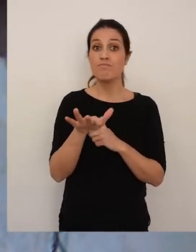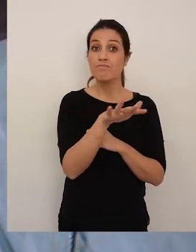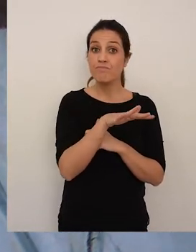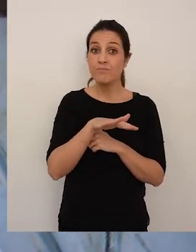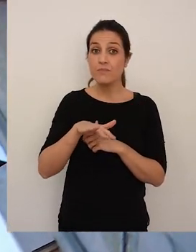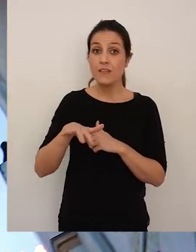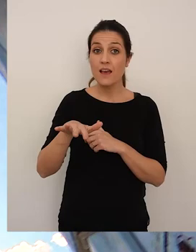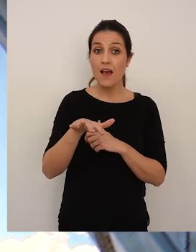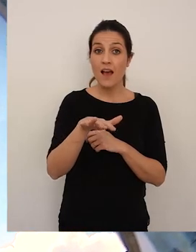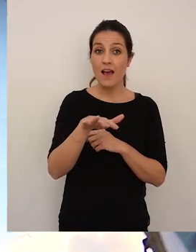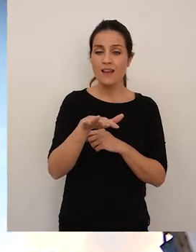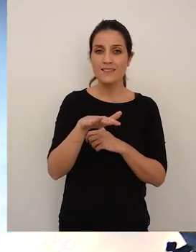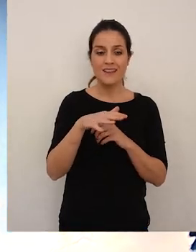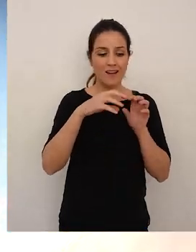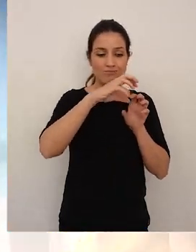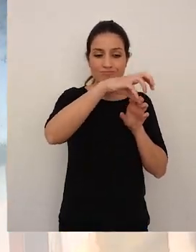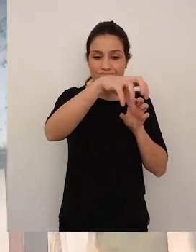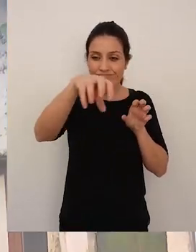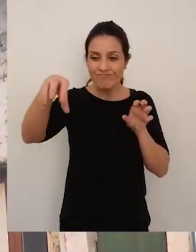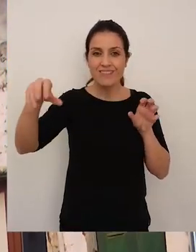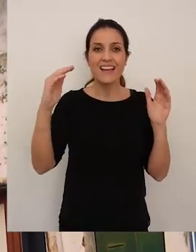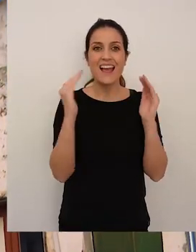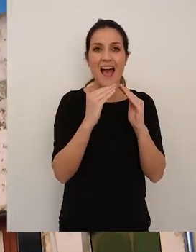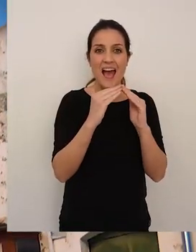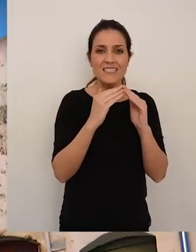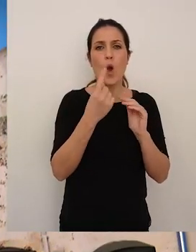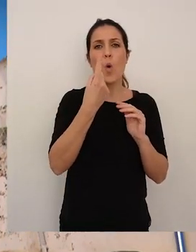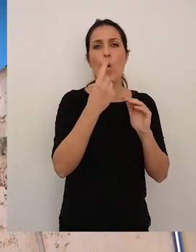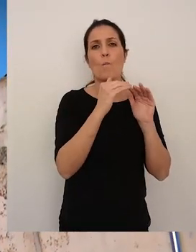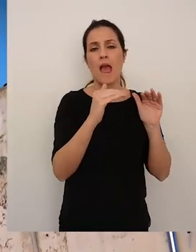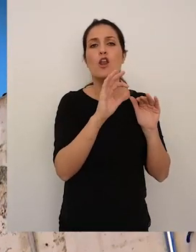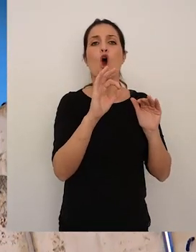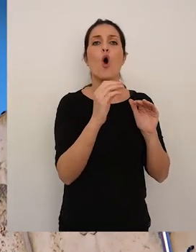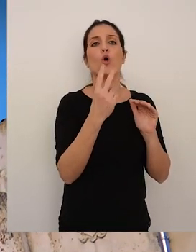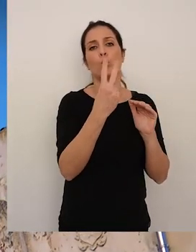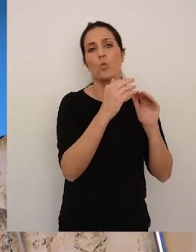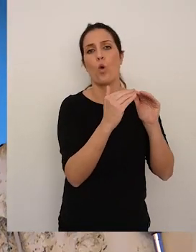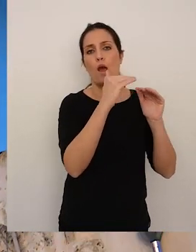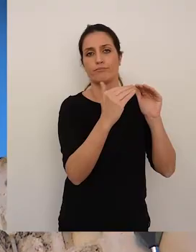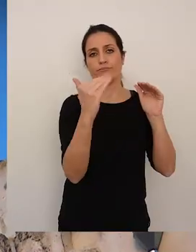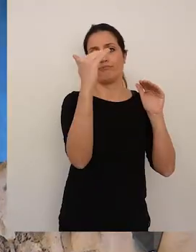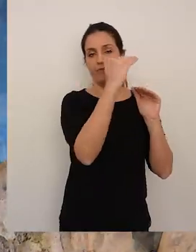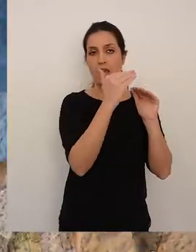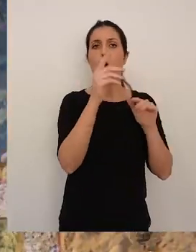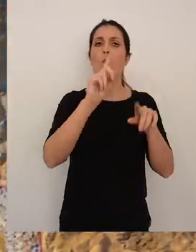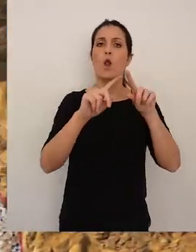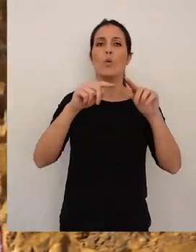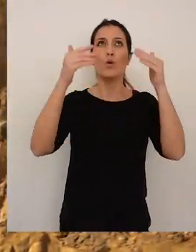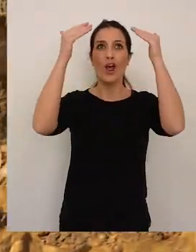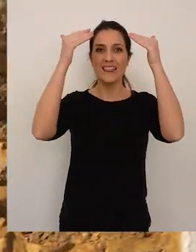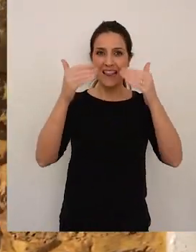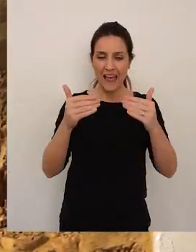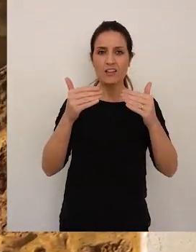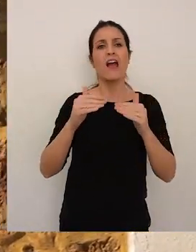La piazza è racchiusa tra antiche case che si sviluppano su uno o due piani sovrapposti, alcune con tetto spiovente, altre